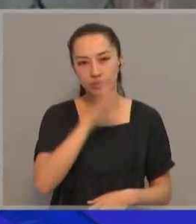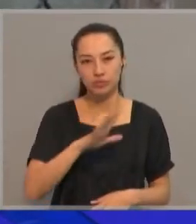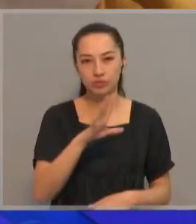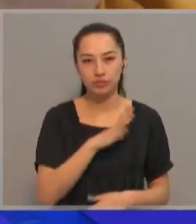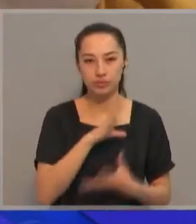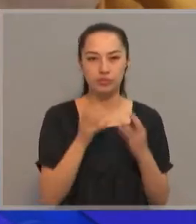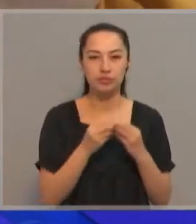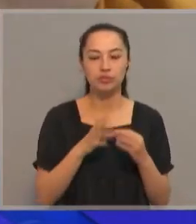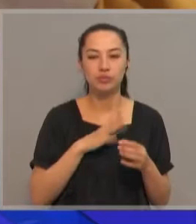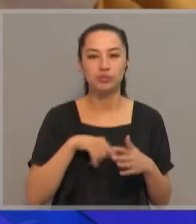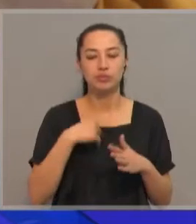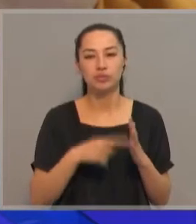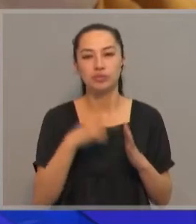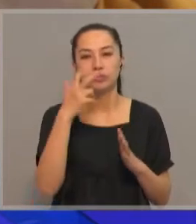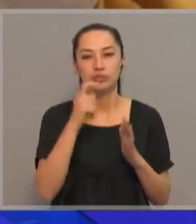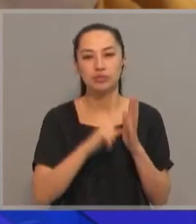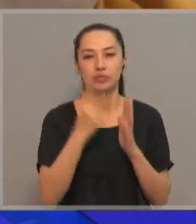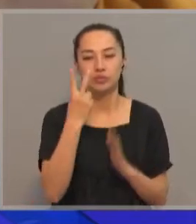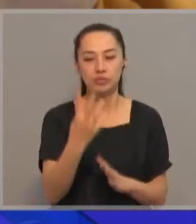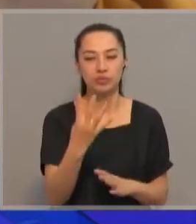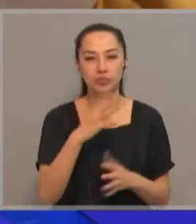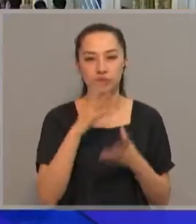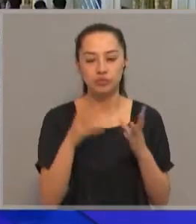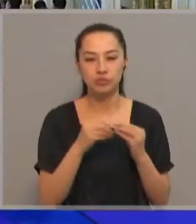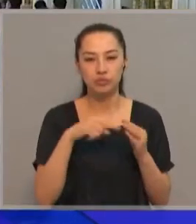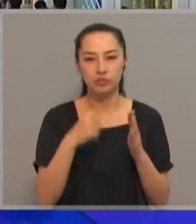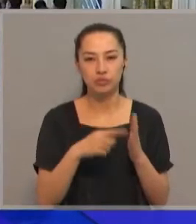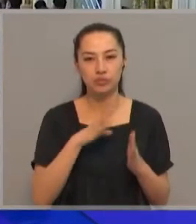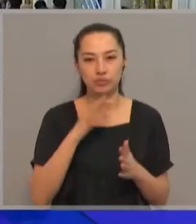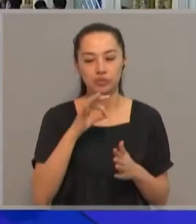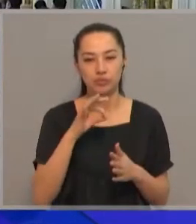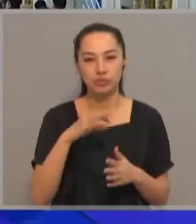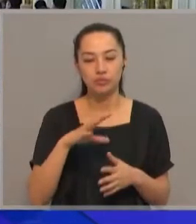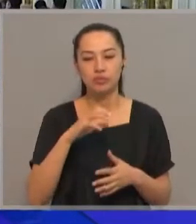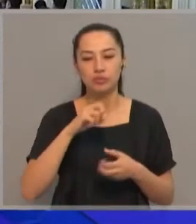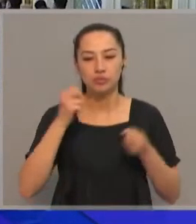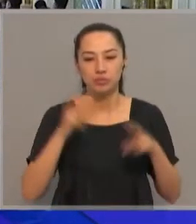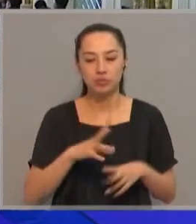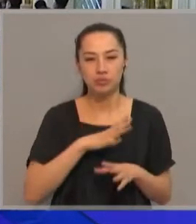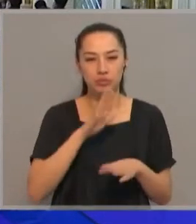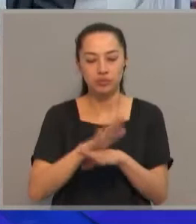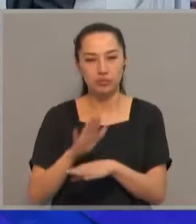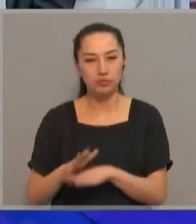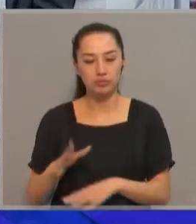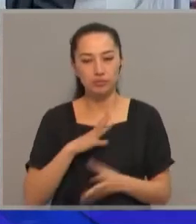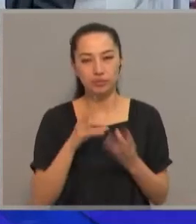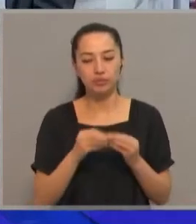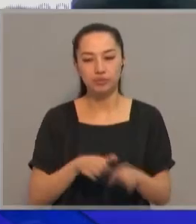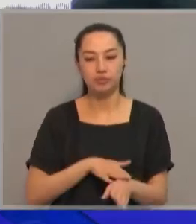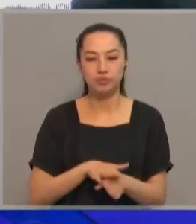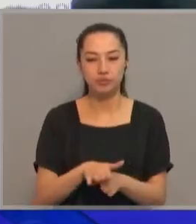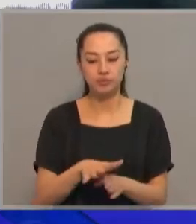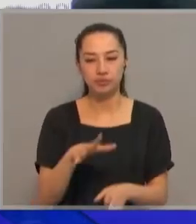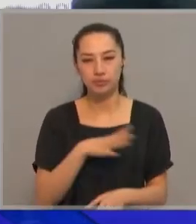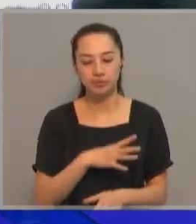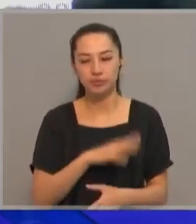было поднято 374 вопроса. По каждому вопросу было выписано отдельное протокольное поручение, выполнение которого